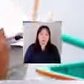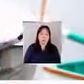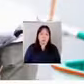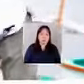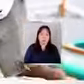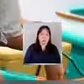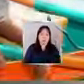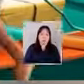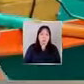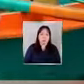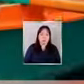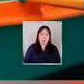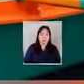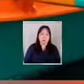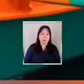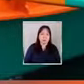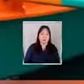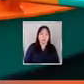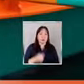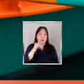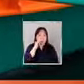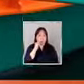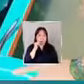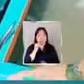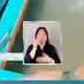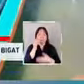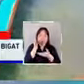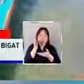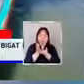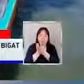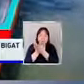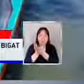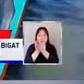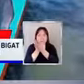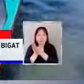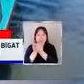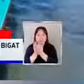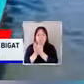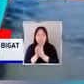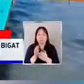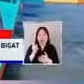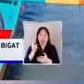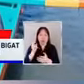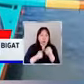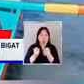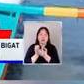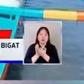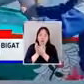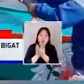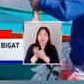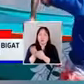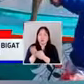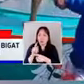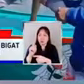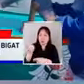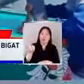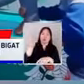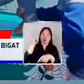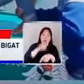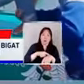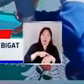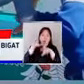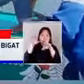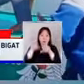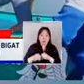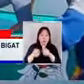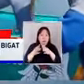Sa araw-araw na magpapalaot ni Jong sa nakalipas na tatlong dekada. Ang laki mga idol! Ito raw ang unang beses na nakahuli siya ng isda. Kahalos sing laki ng